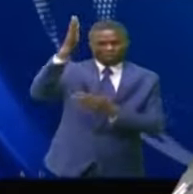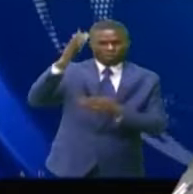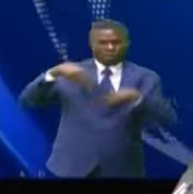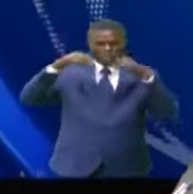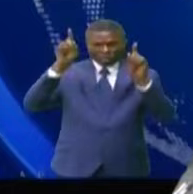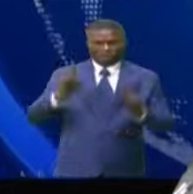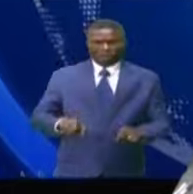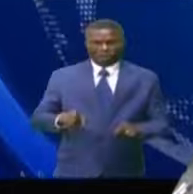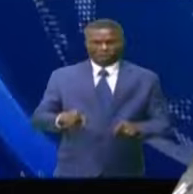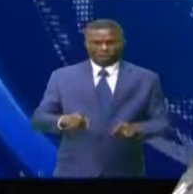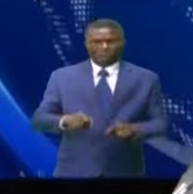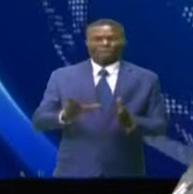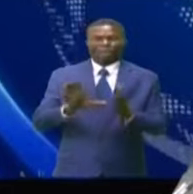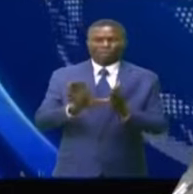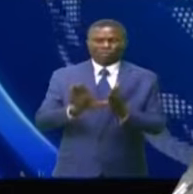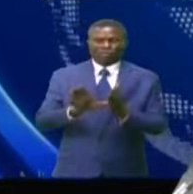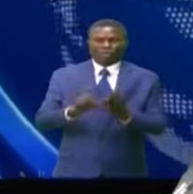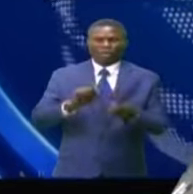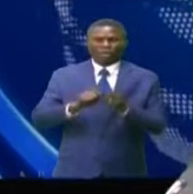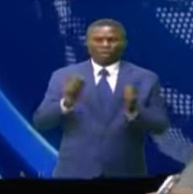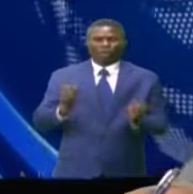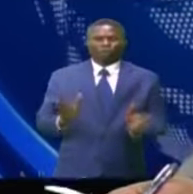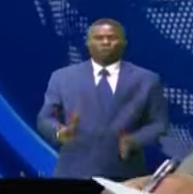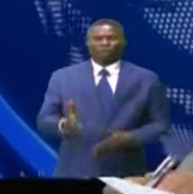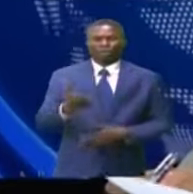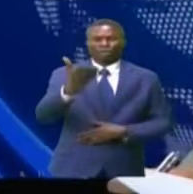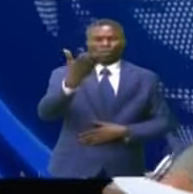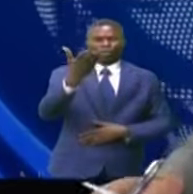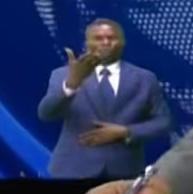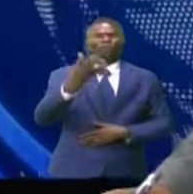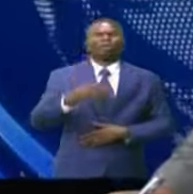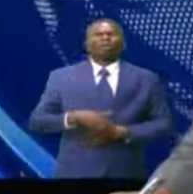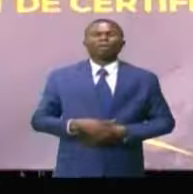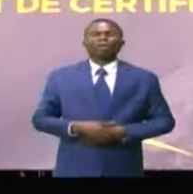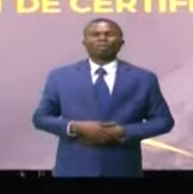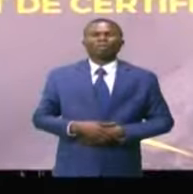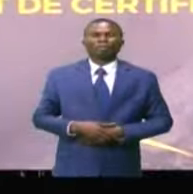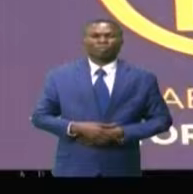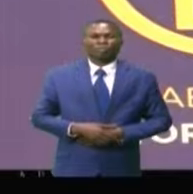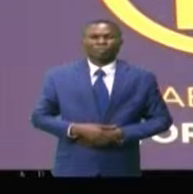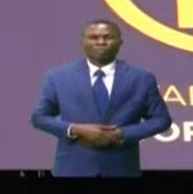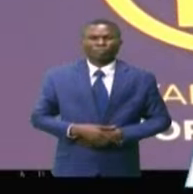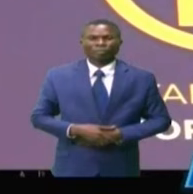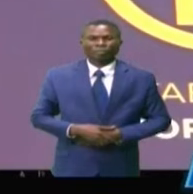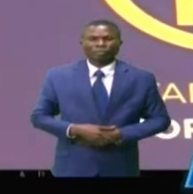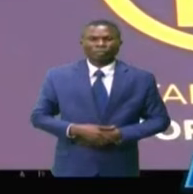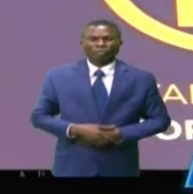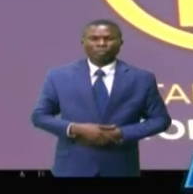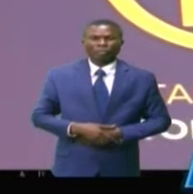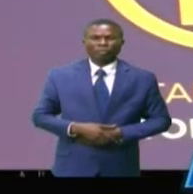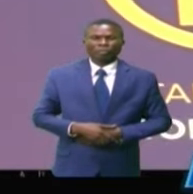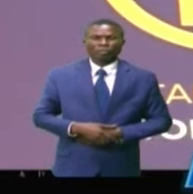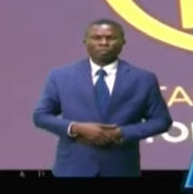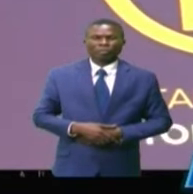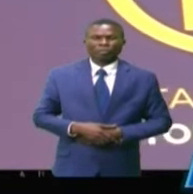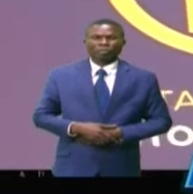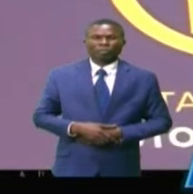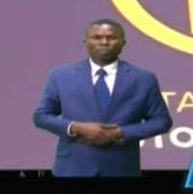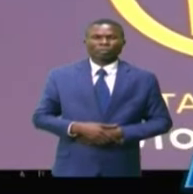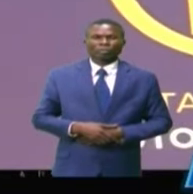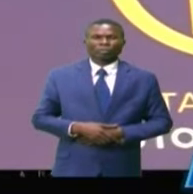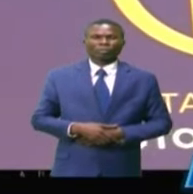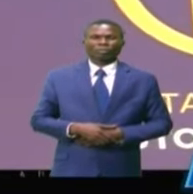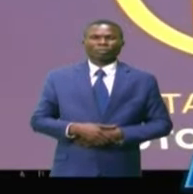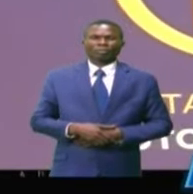prochaines années. Le reportage avec plus de détails avec Nadine Futuka. La célébration de 22 ans d'existence du